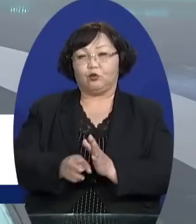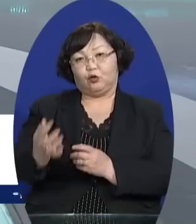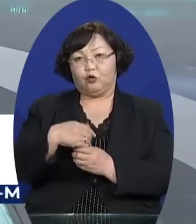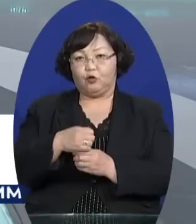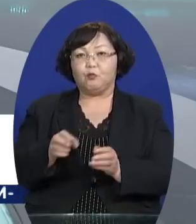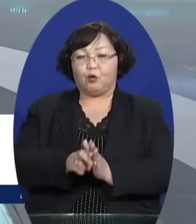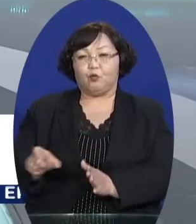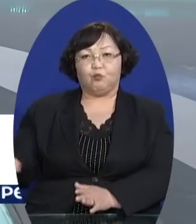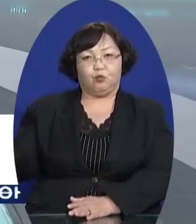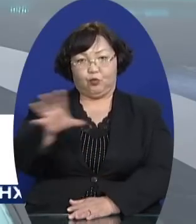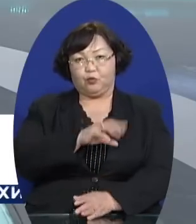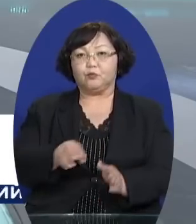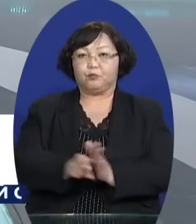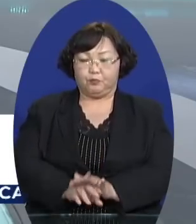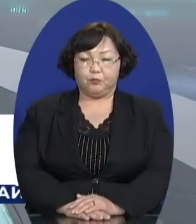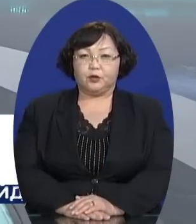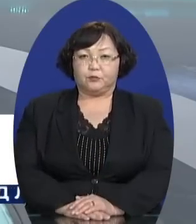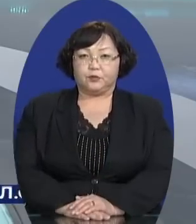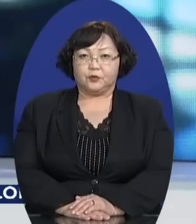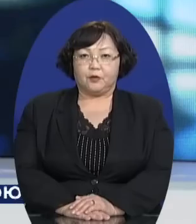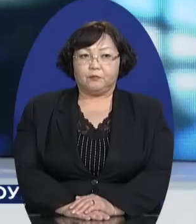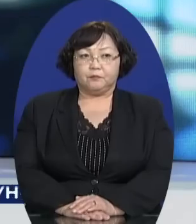удаагийн байгаль орчны булангаар хүндхийг зарлаа.